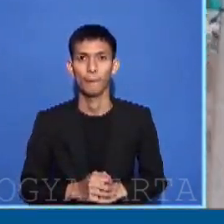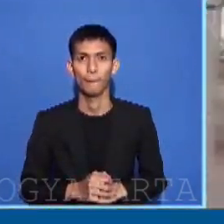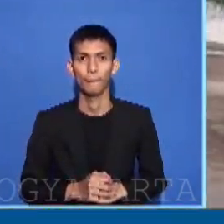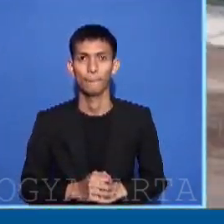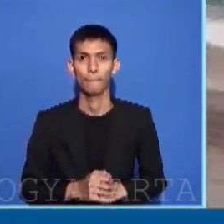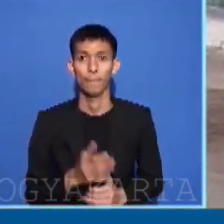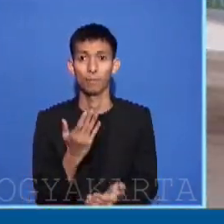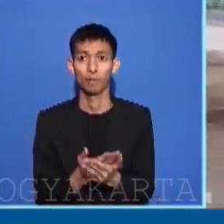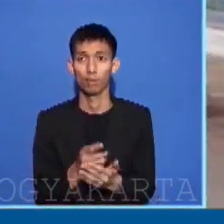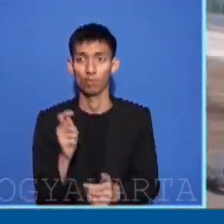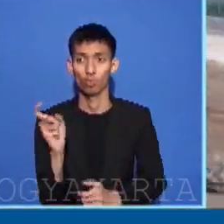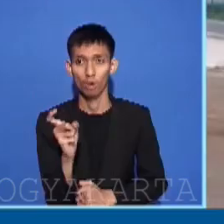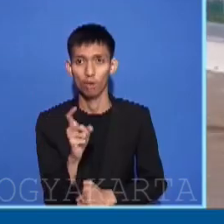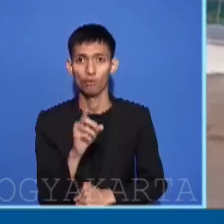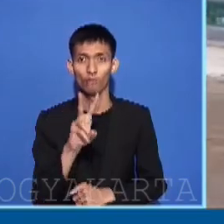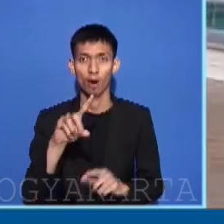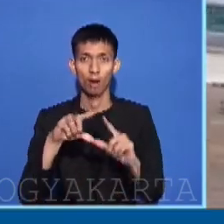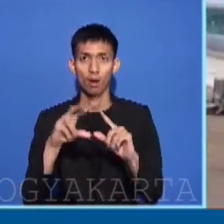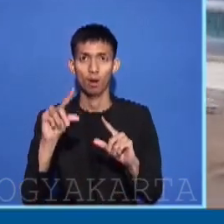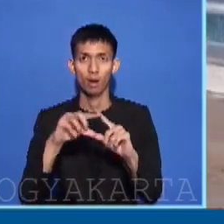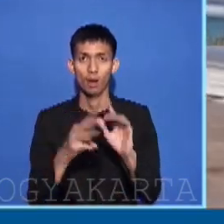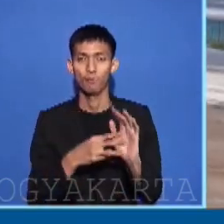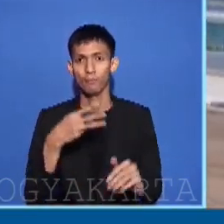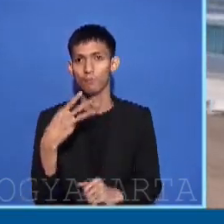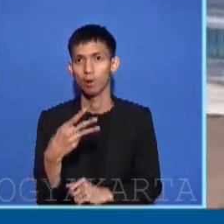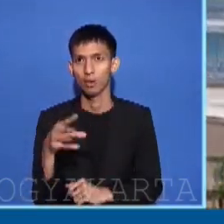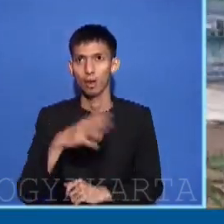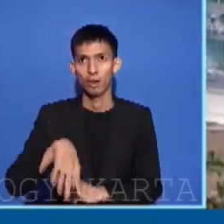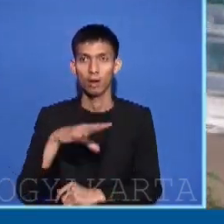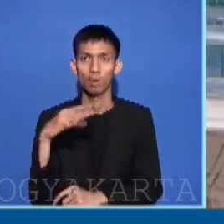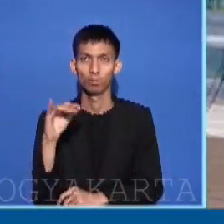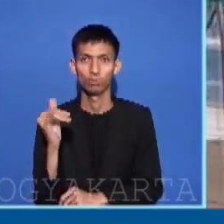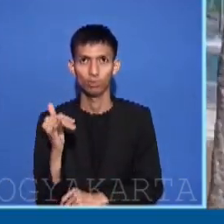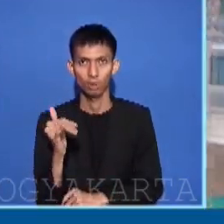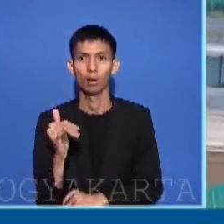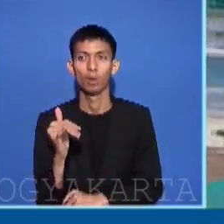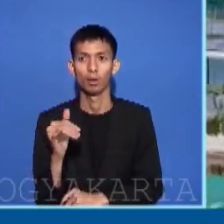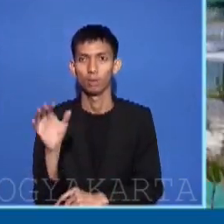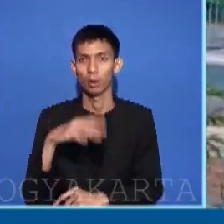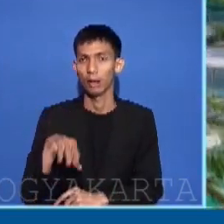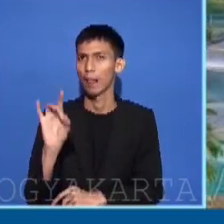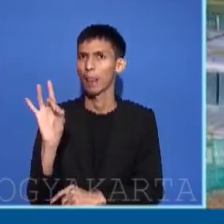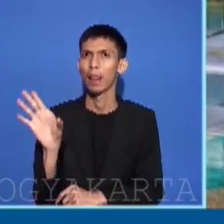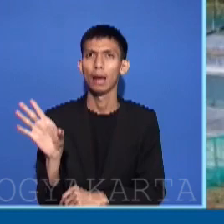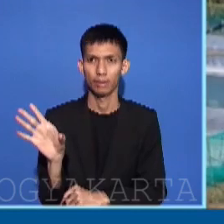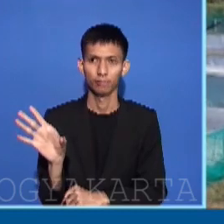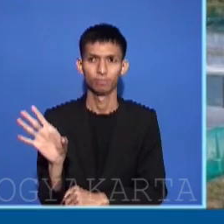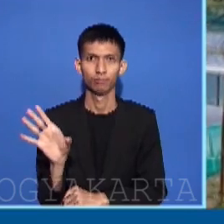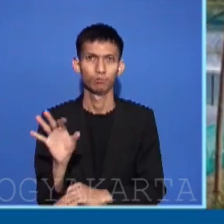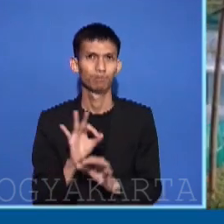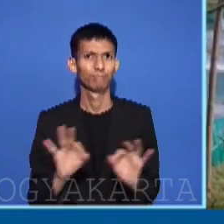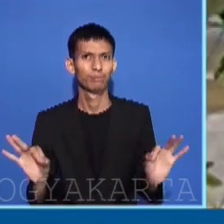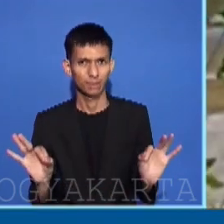Panyunan urang faname saya menika ing laladan Ngayogyakarta menapa dene laladan sanes kanyata mboten nate sepen.